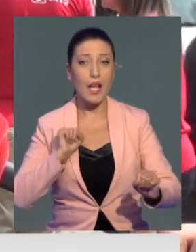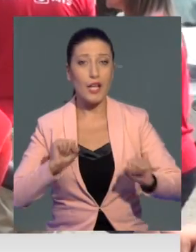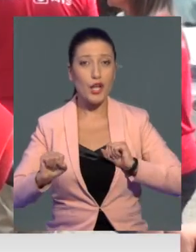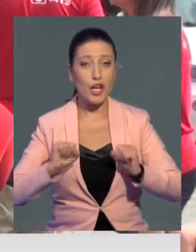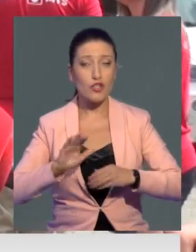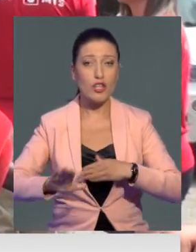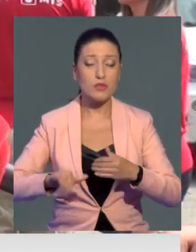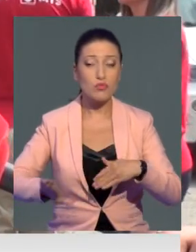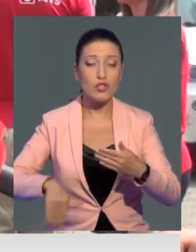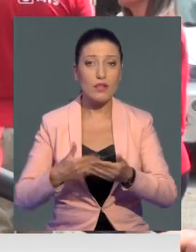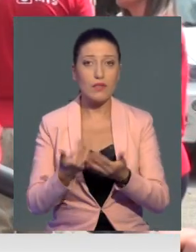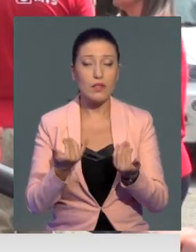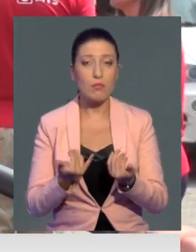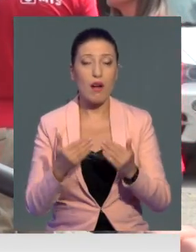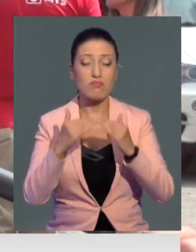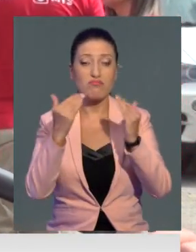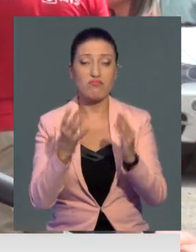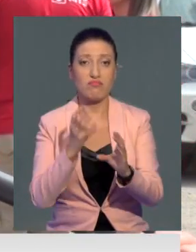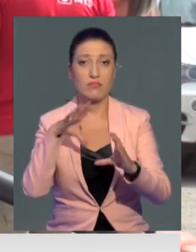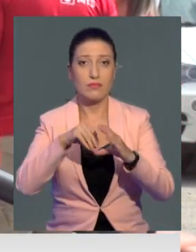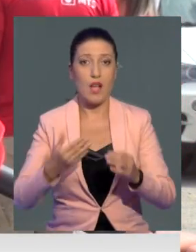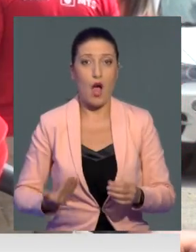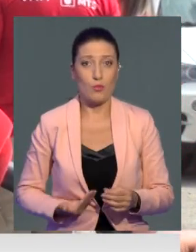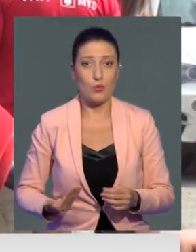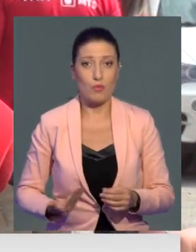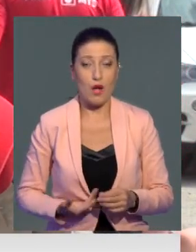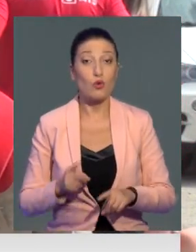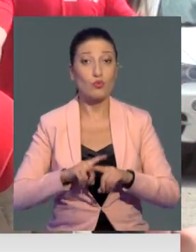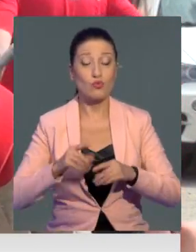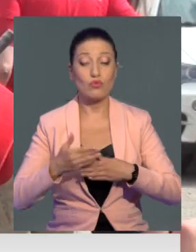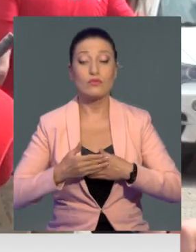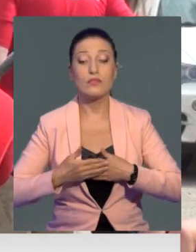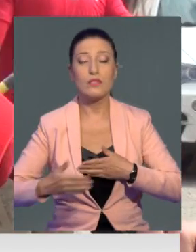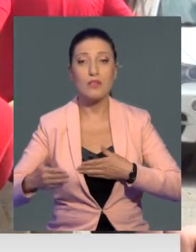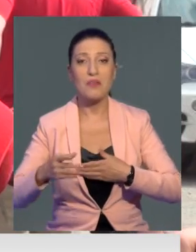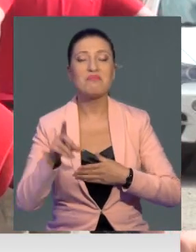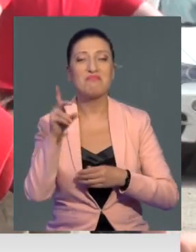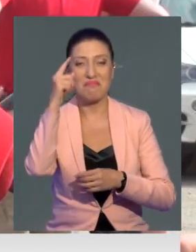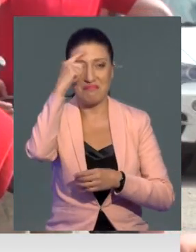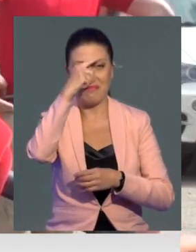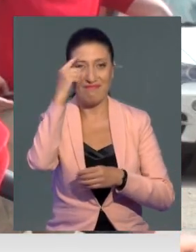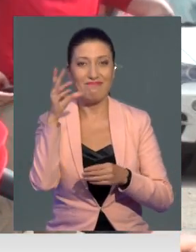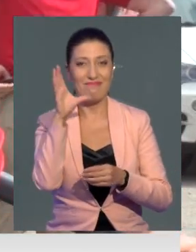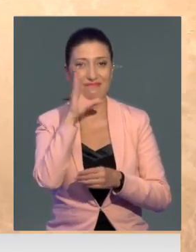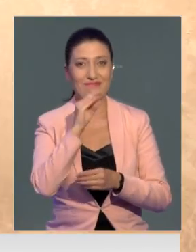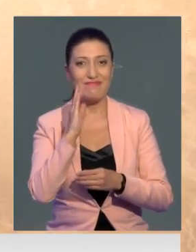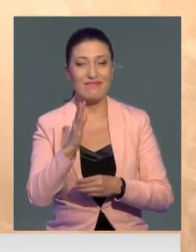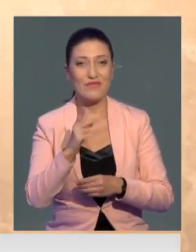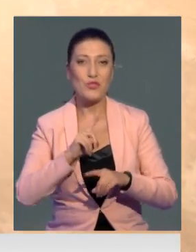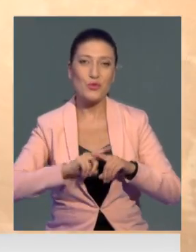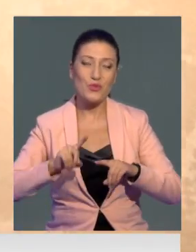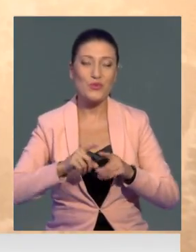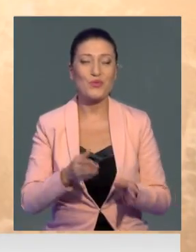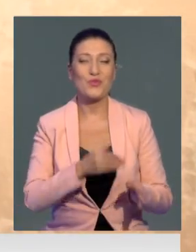երկրաշարժից ի վեր ապրում են տնակում։ Եվ շուտով արդեն պահ կվիճակի, որ կանցնեն իրենց նոր բնակարանը։